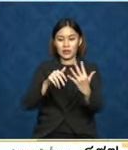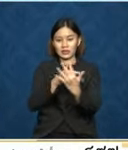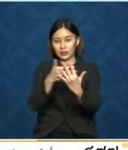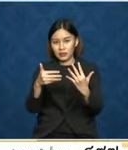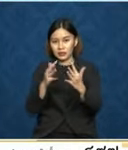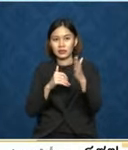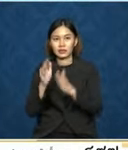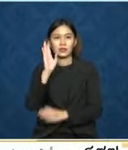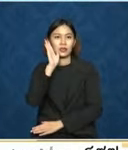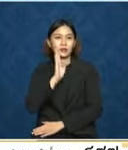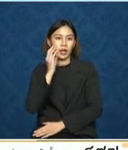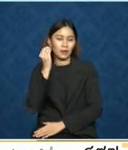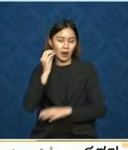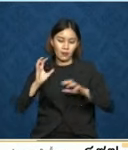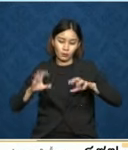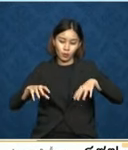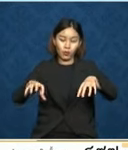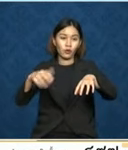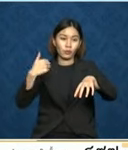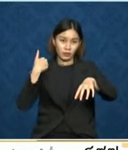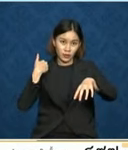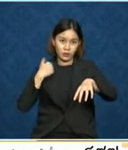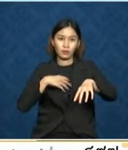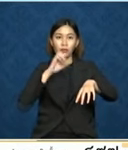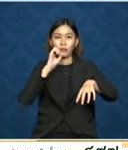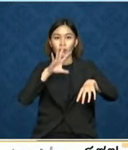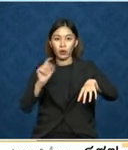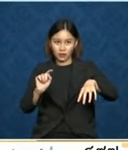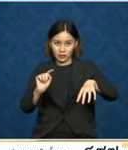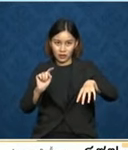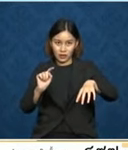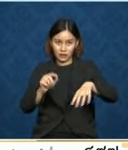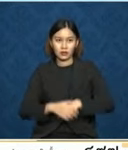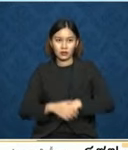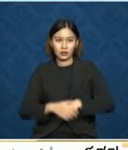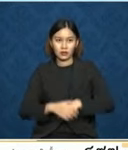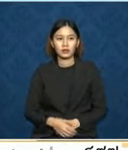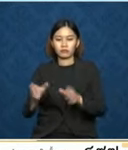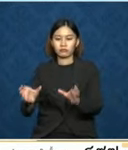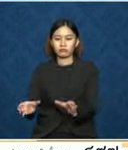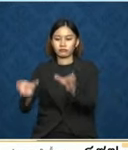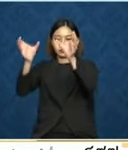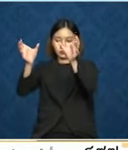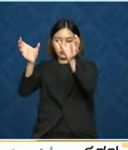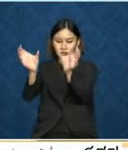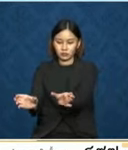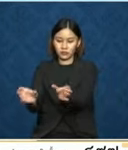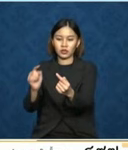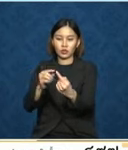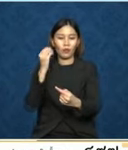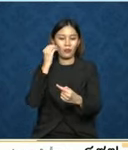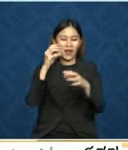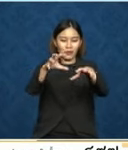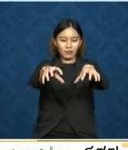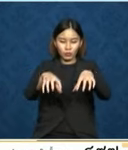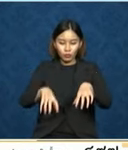พื้นที่สำหรับอยู่อาศัยหนาแน่นขอเน้นนะครับแพนปูนมาตั้งอยู่บนพื้นที่ผังเมืองสำหรับอยู่อาศัยหนา